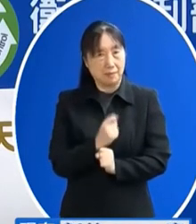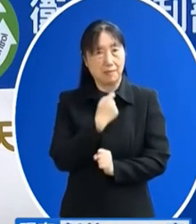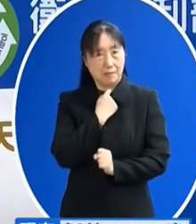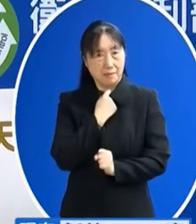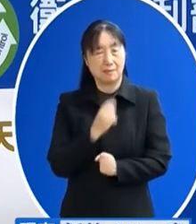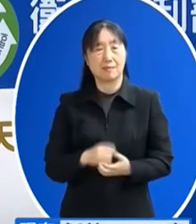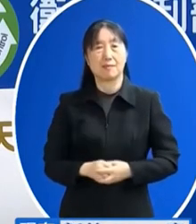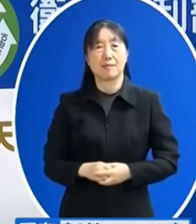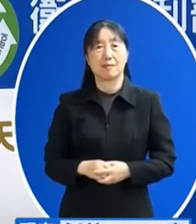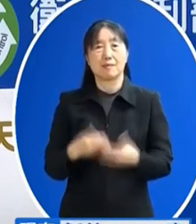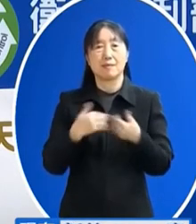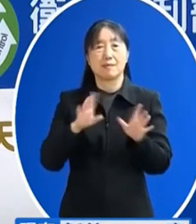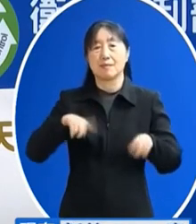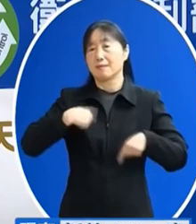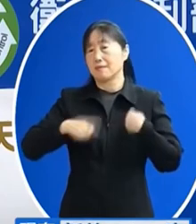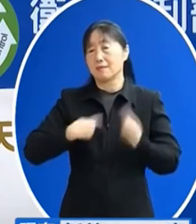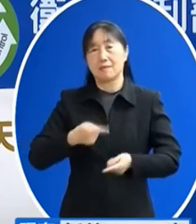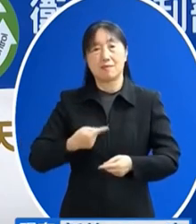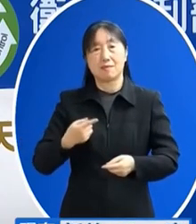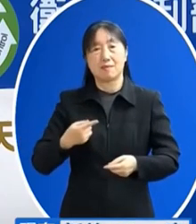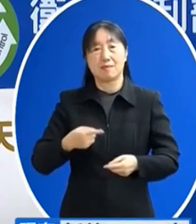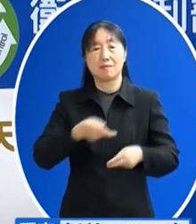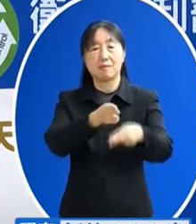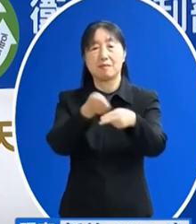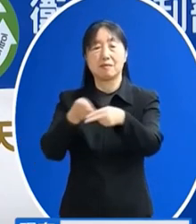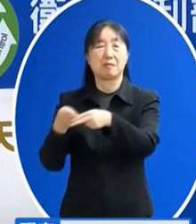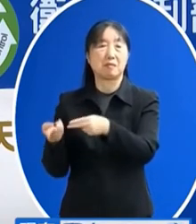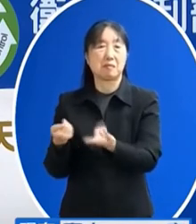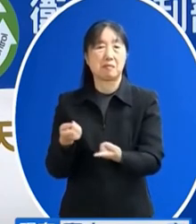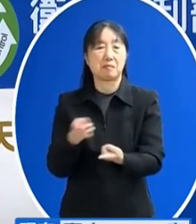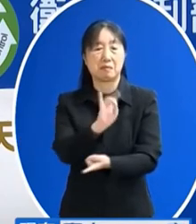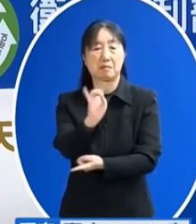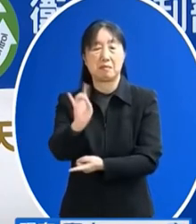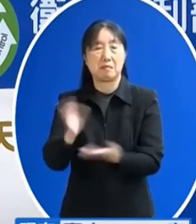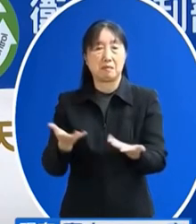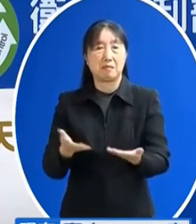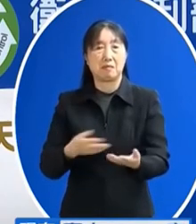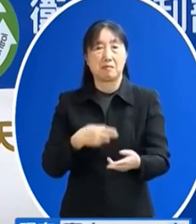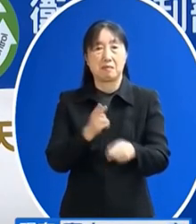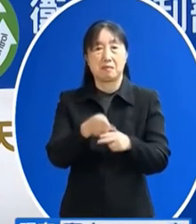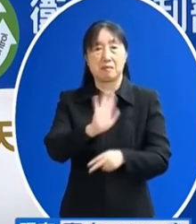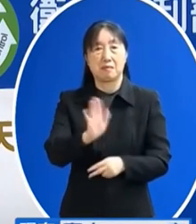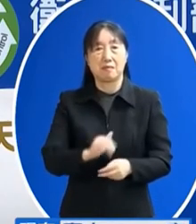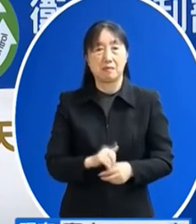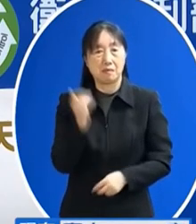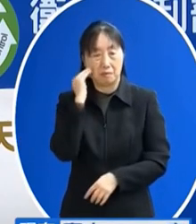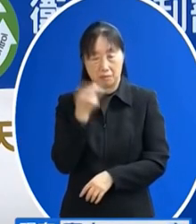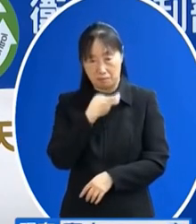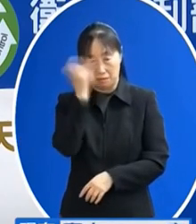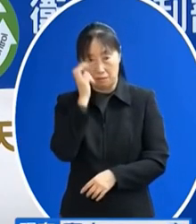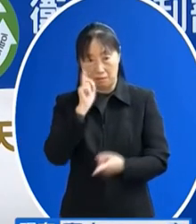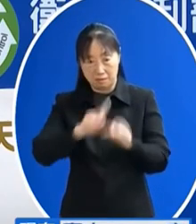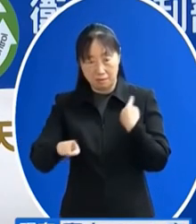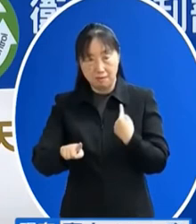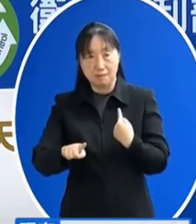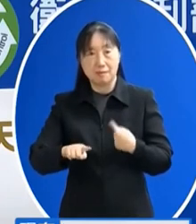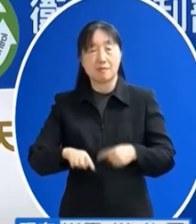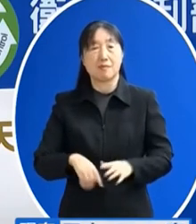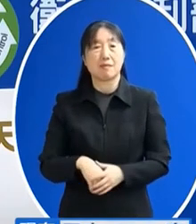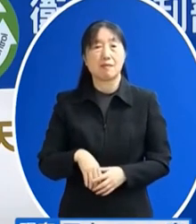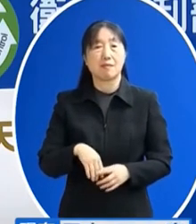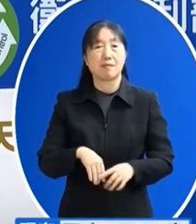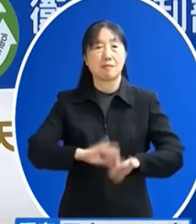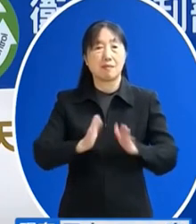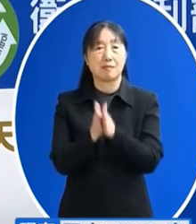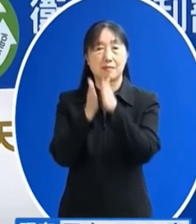家也不要任意听信这些，哦，可能虚假不实的情况，而且发觉有什么任何情况，那这样能够